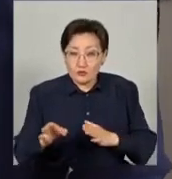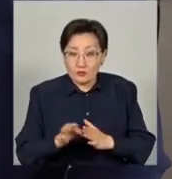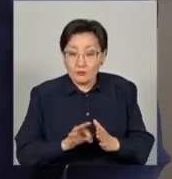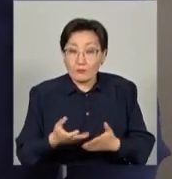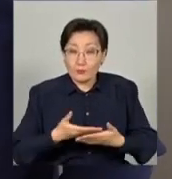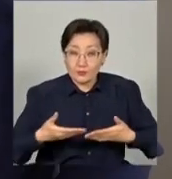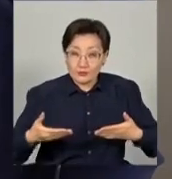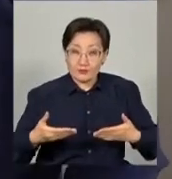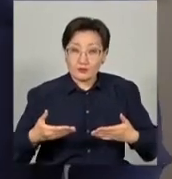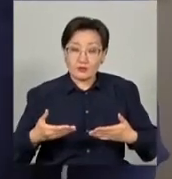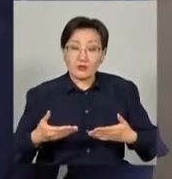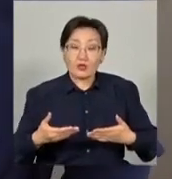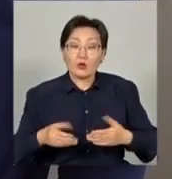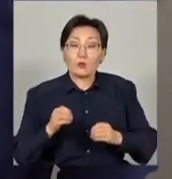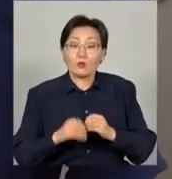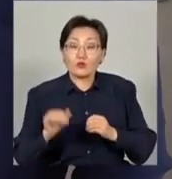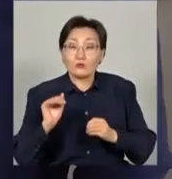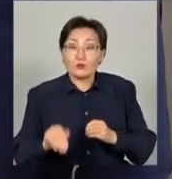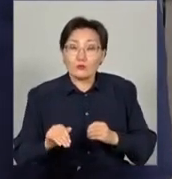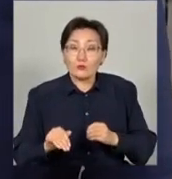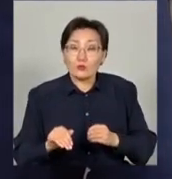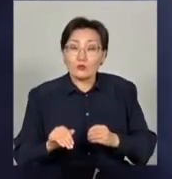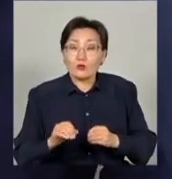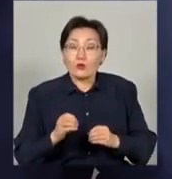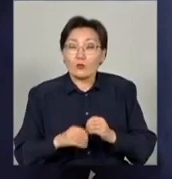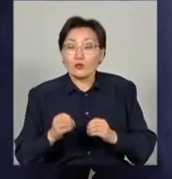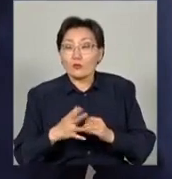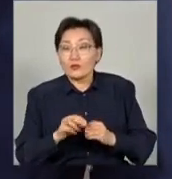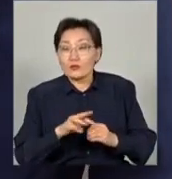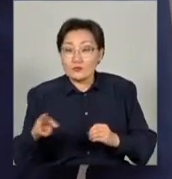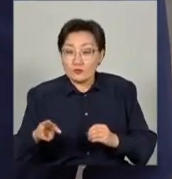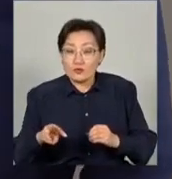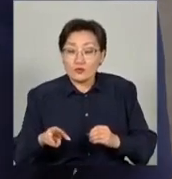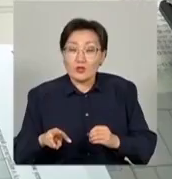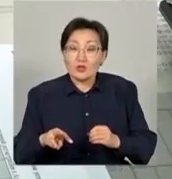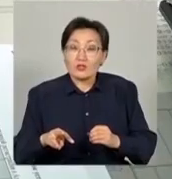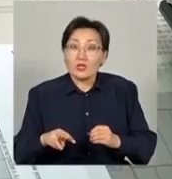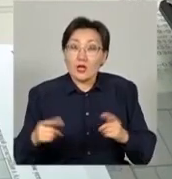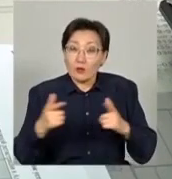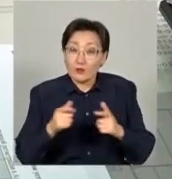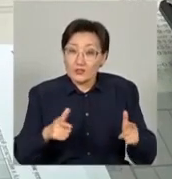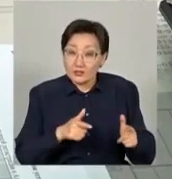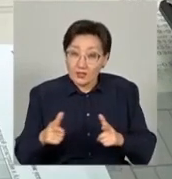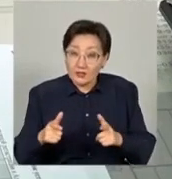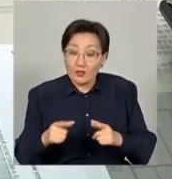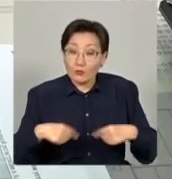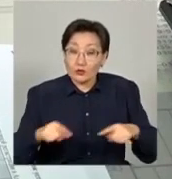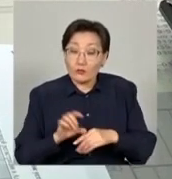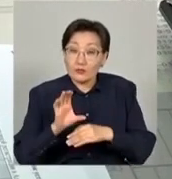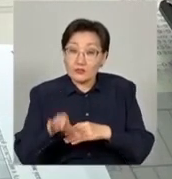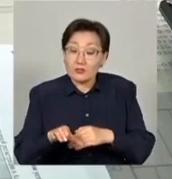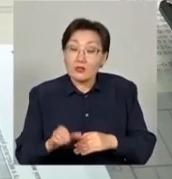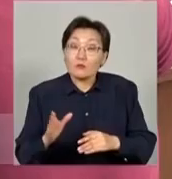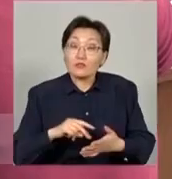оны 10-15 минуттың ішінде оборот жасап, орталыққа жіберіп отырамыз. Жаңадан құрылатын ұлттық орталықтың